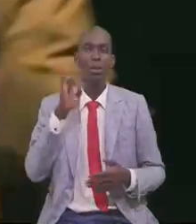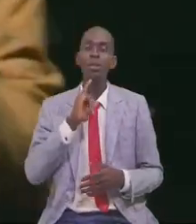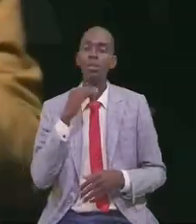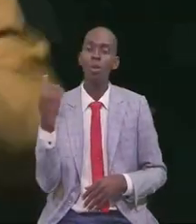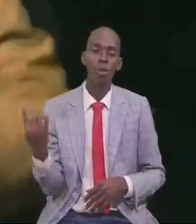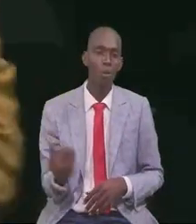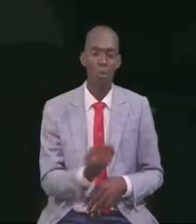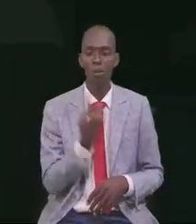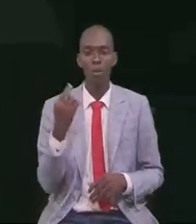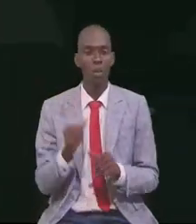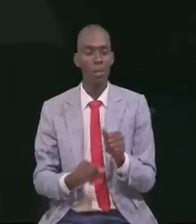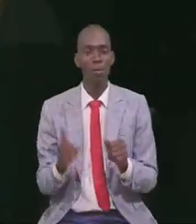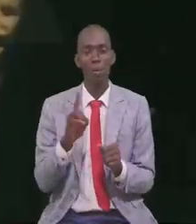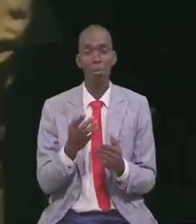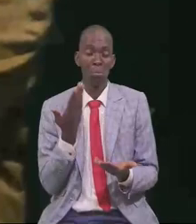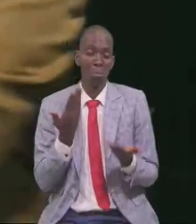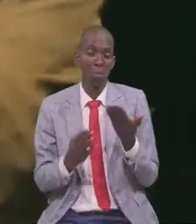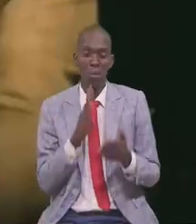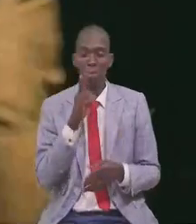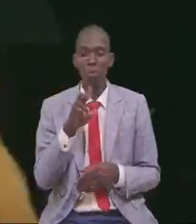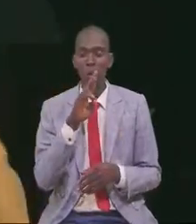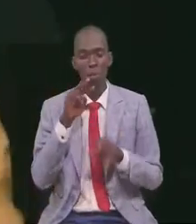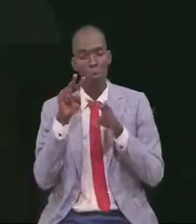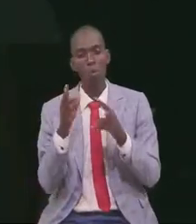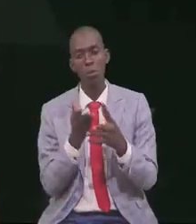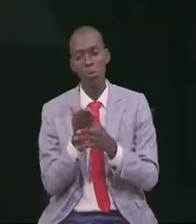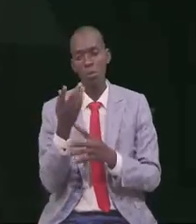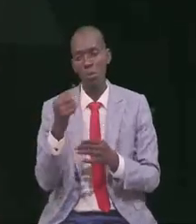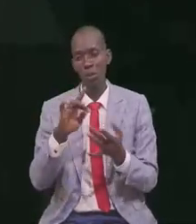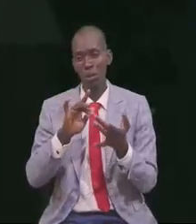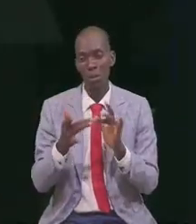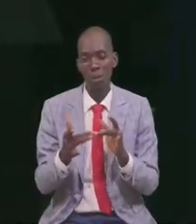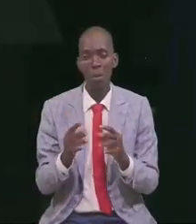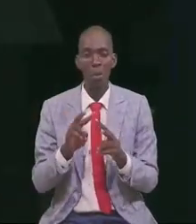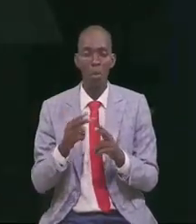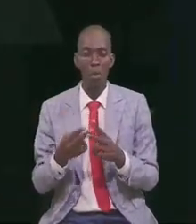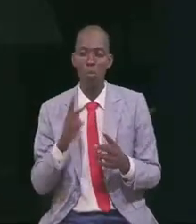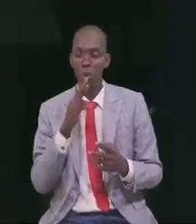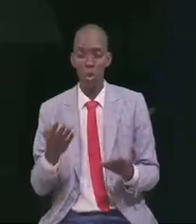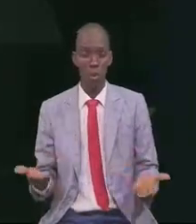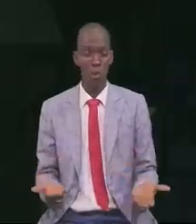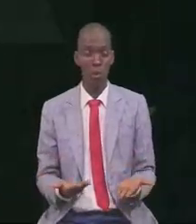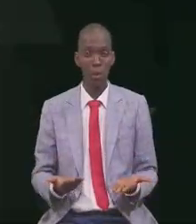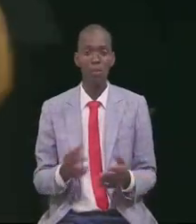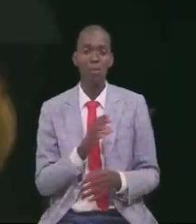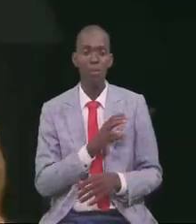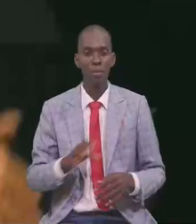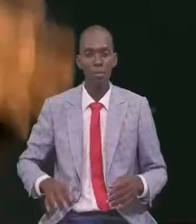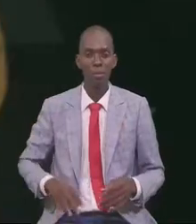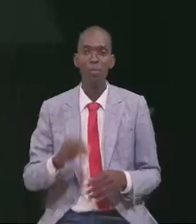ou bien que tu sois dans une assemblée, ou bien que tu sois ici, au lieu Alpha, Christ est